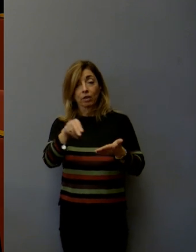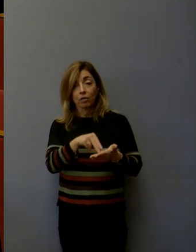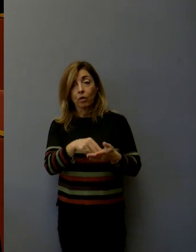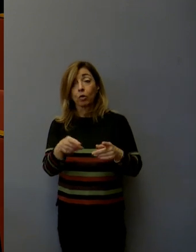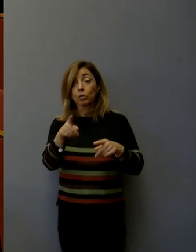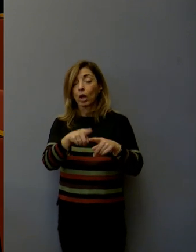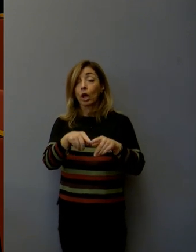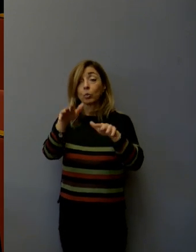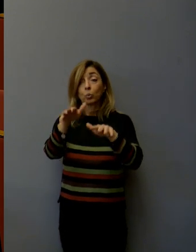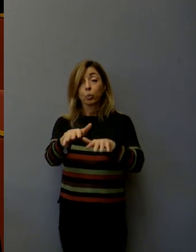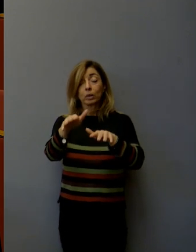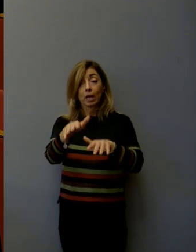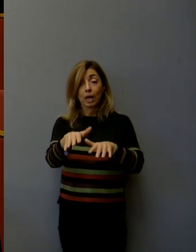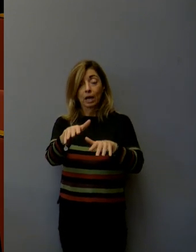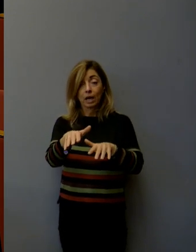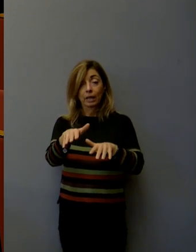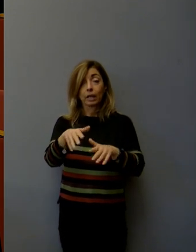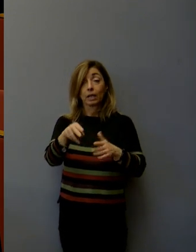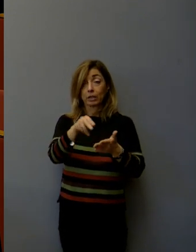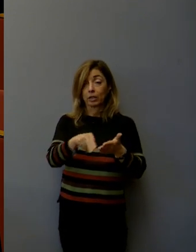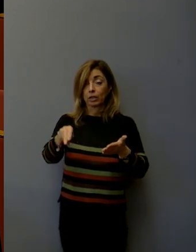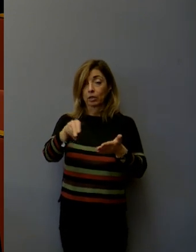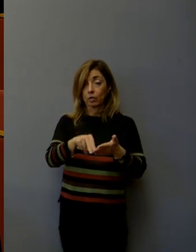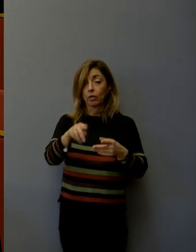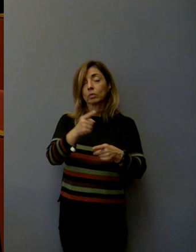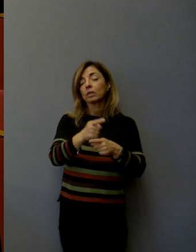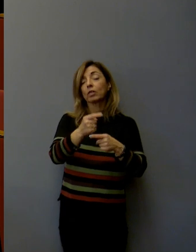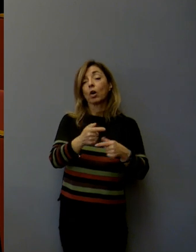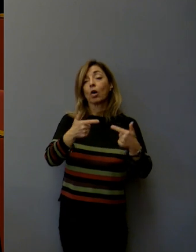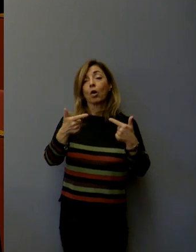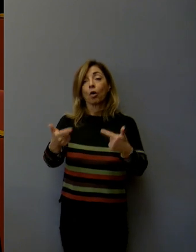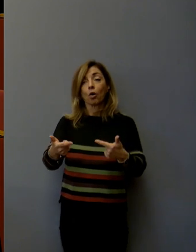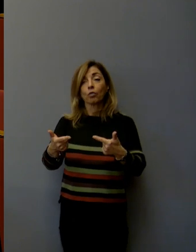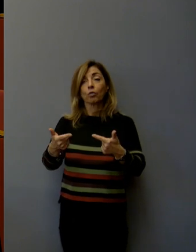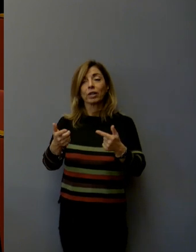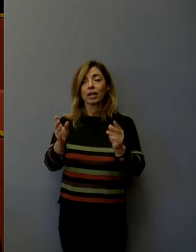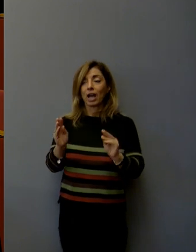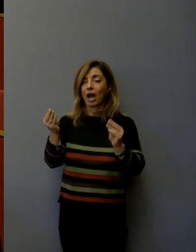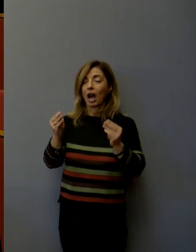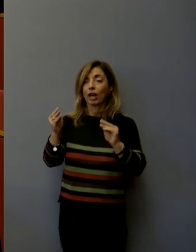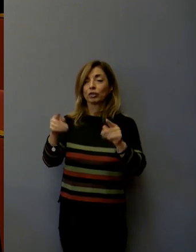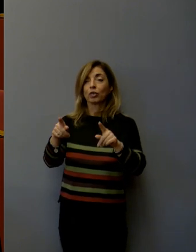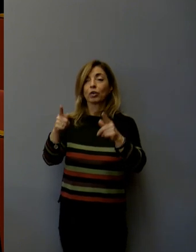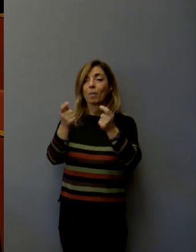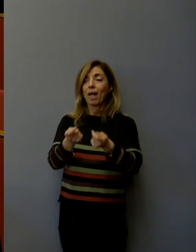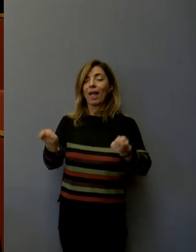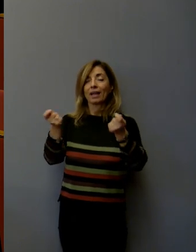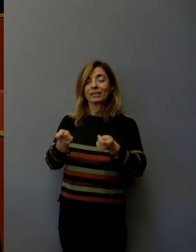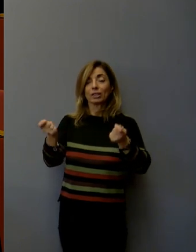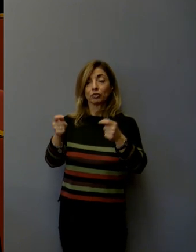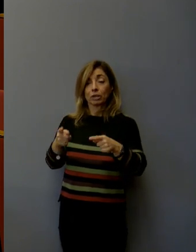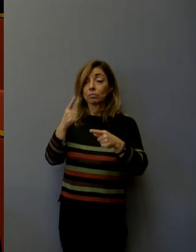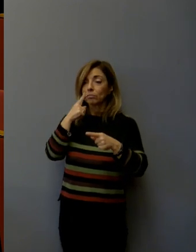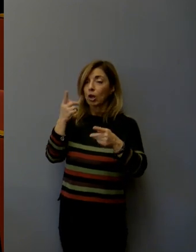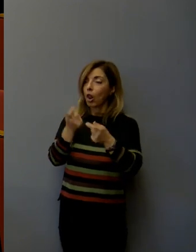bisogna offrire le persone ai giovani cittadini in generale di esercitarsi e nell'esercitarsi possono comprendere il senso di